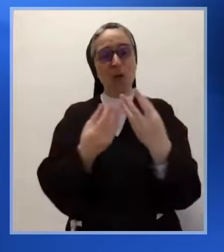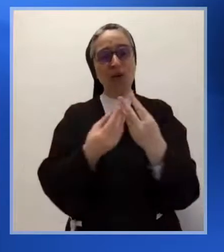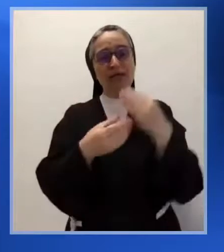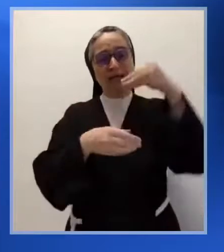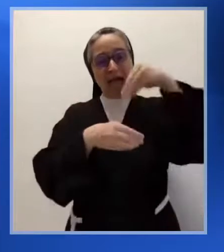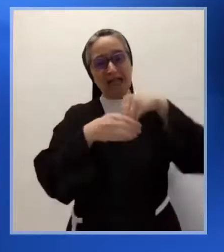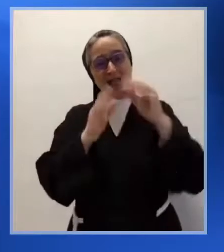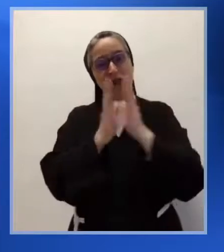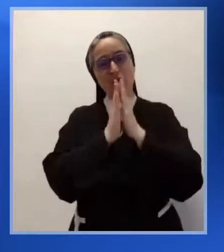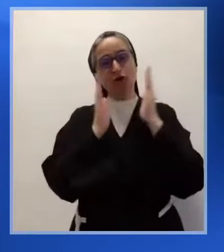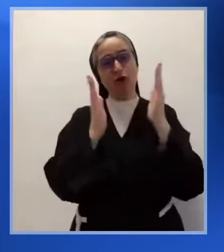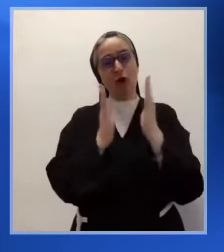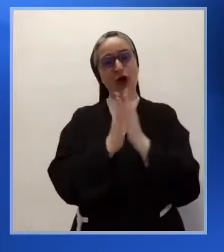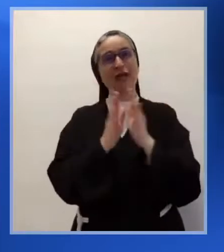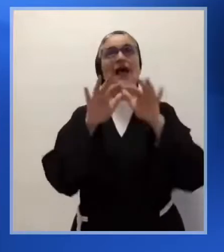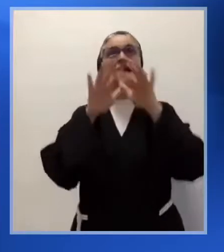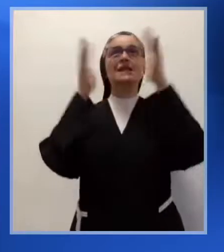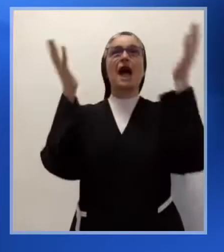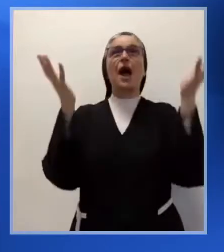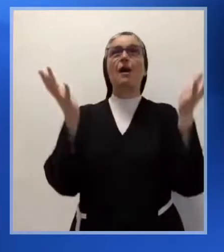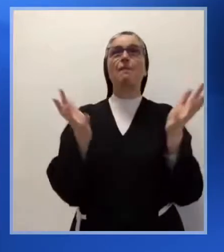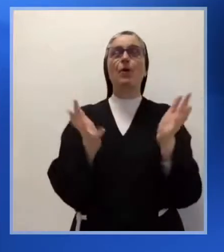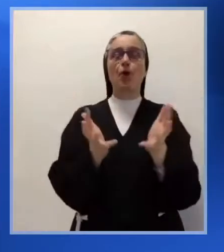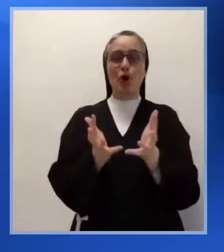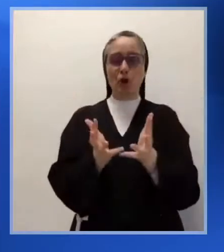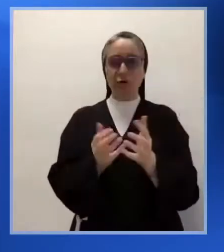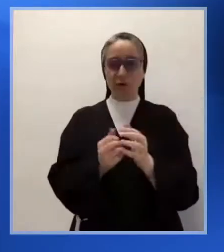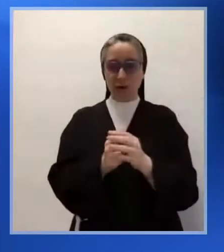Chiesa in tutto il mondo.